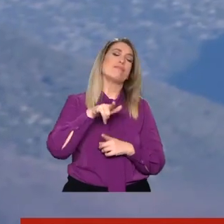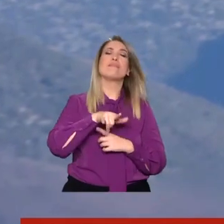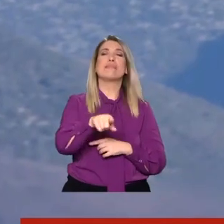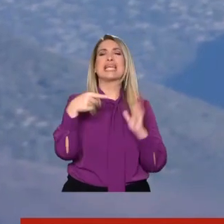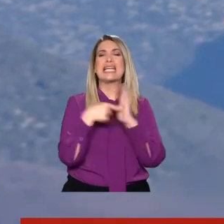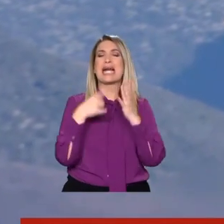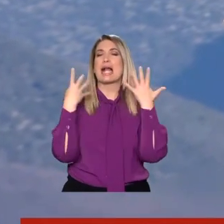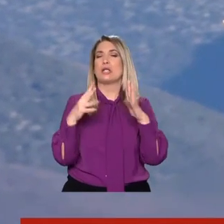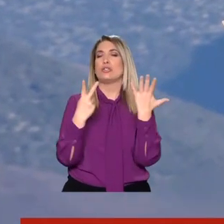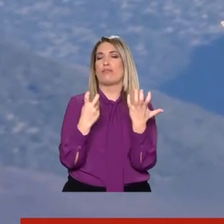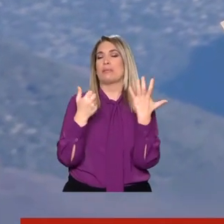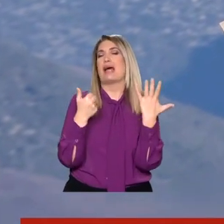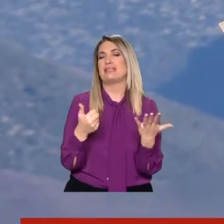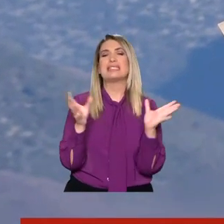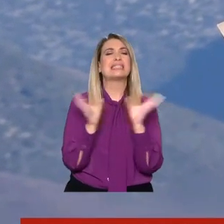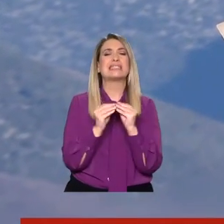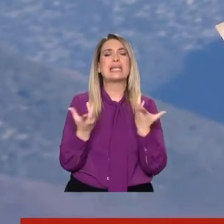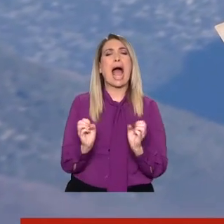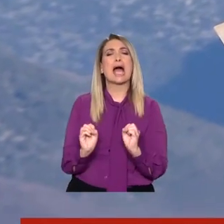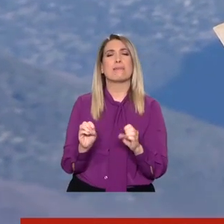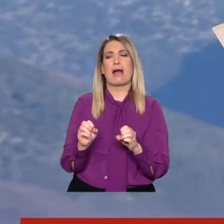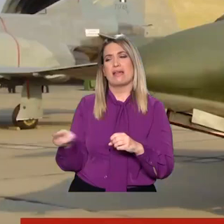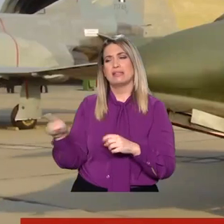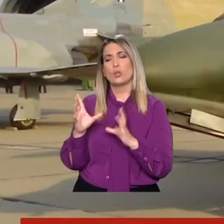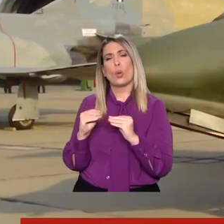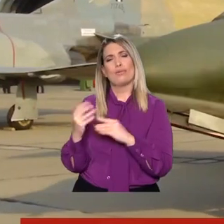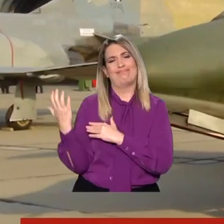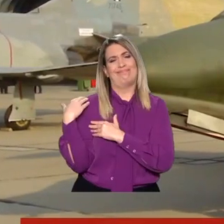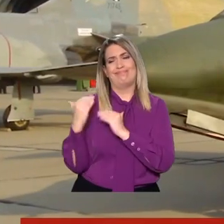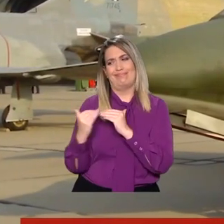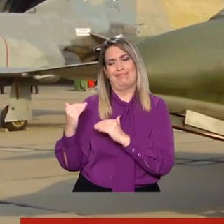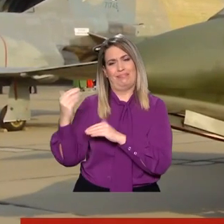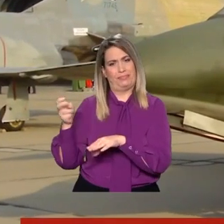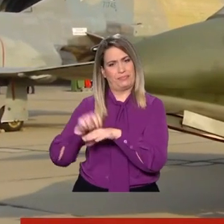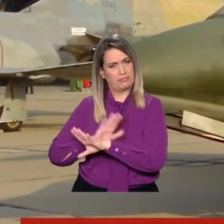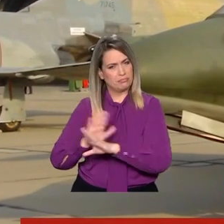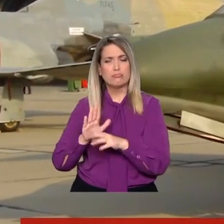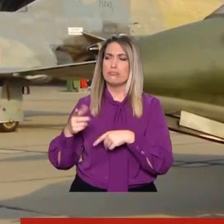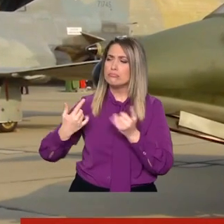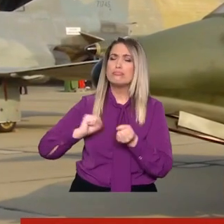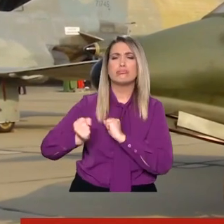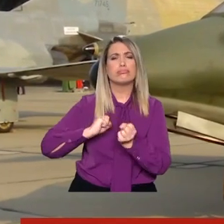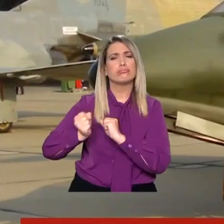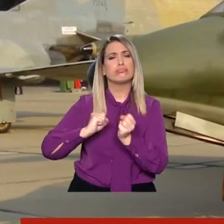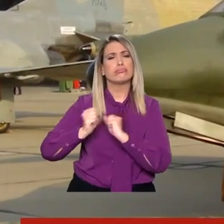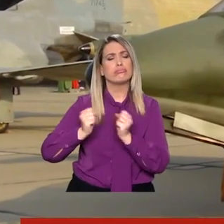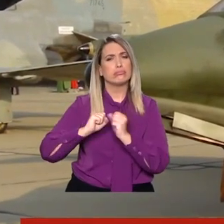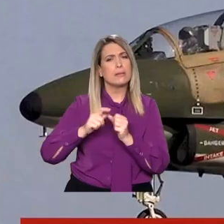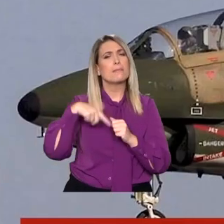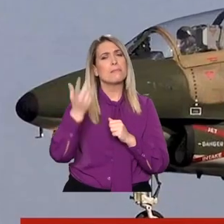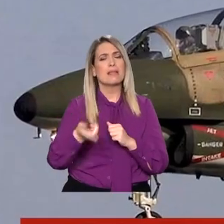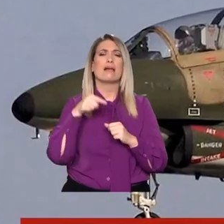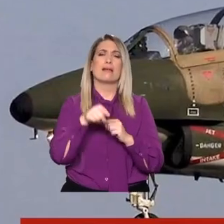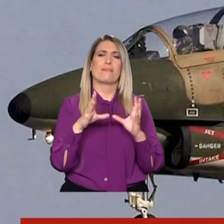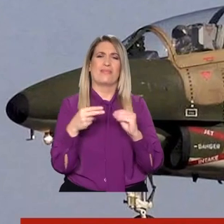αεροσκάφη για την εκπαίδευση των Ικάρων και των νέων ανθιποσμηναγών. Τον Αύγουστο του 2018, ένα ίδιο TAF-2 είχε συντριβεί